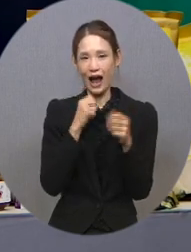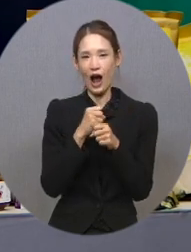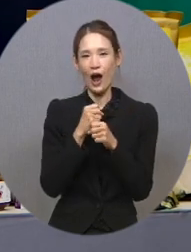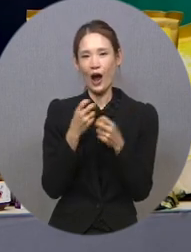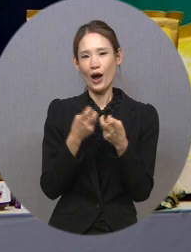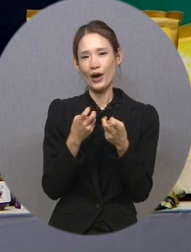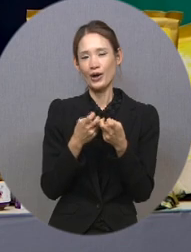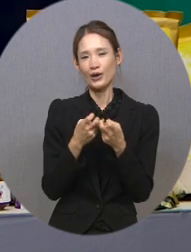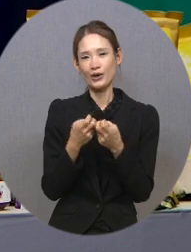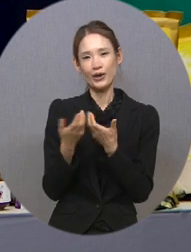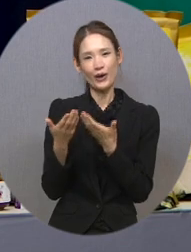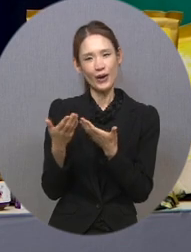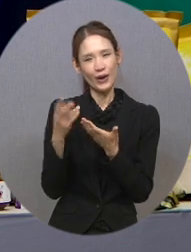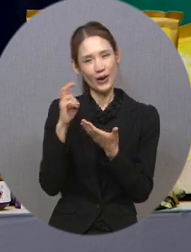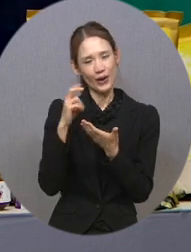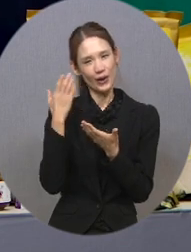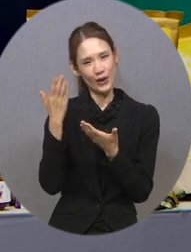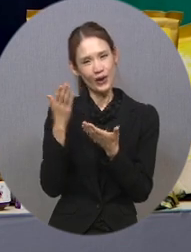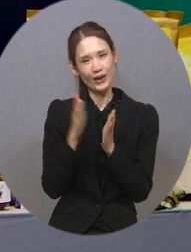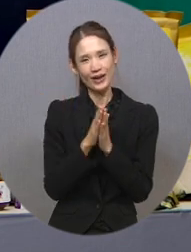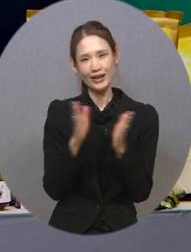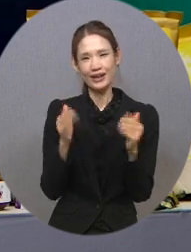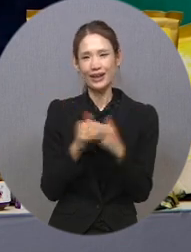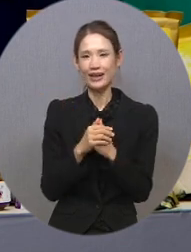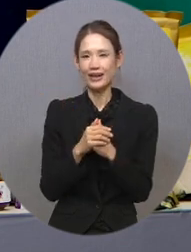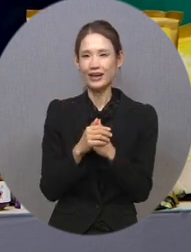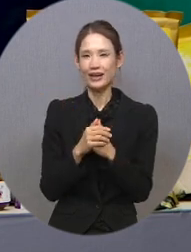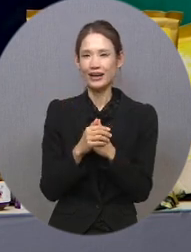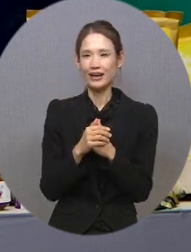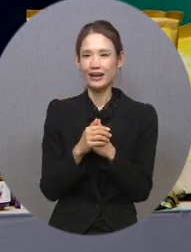네. 여기에 곡까지 쓰는 게 큐? 자,